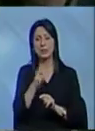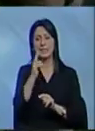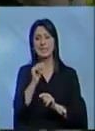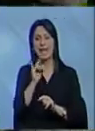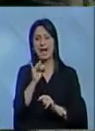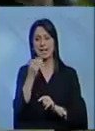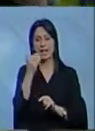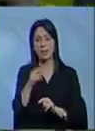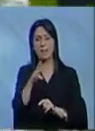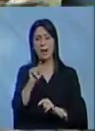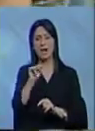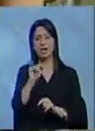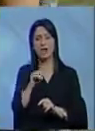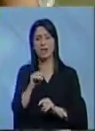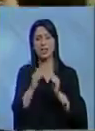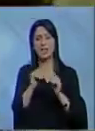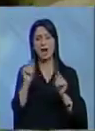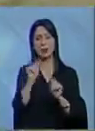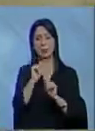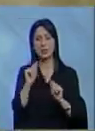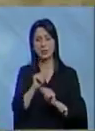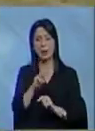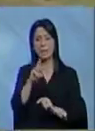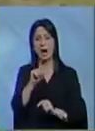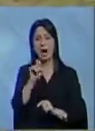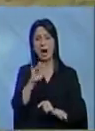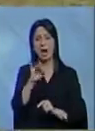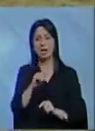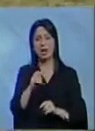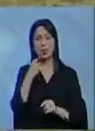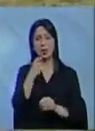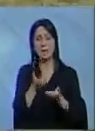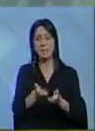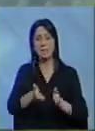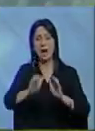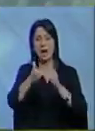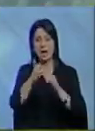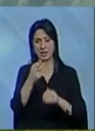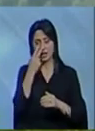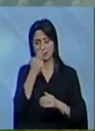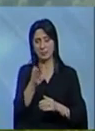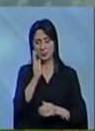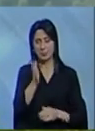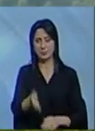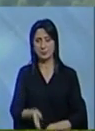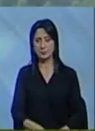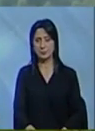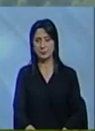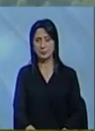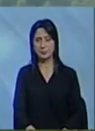წერეთლისა და მუნიციპალიტეტების სახლ-მუზეუმებსა და მახადაურის მარანს, კვერეთის ხეობას დათვალიერებენ.